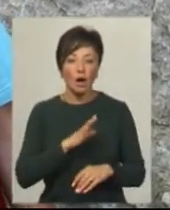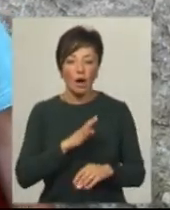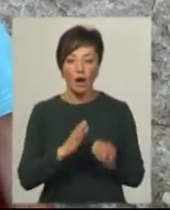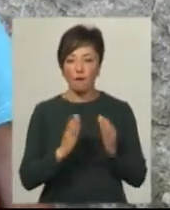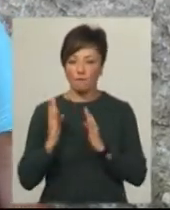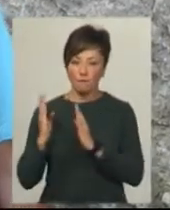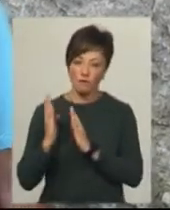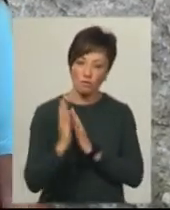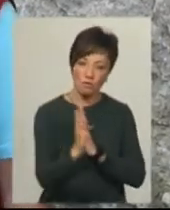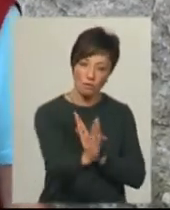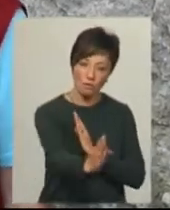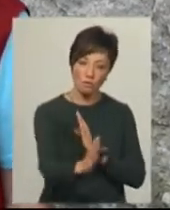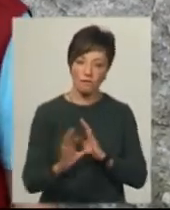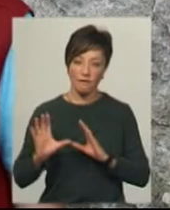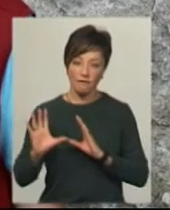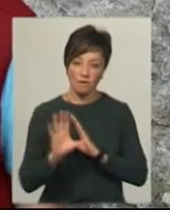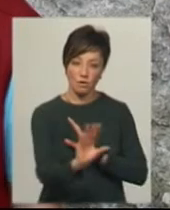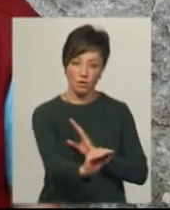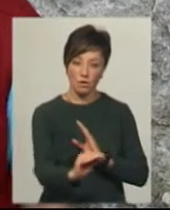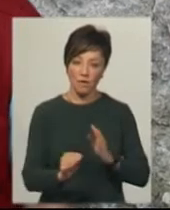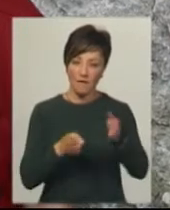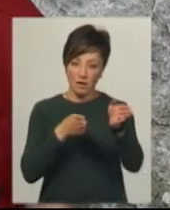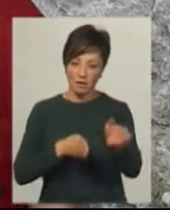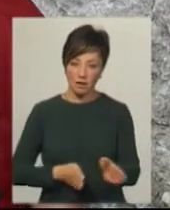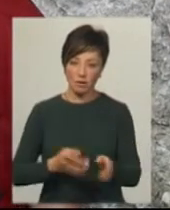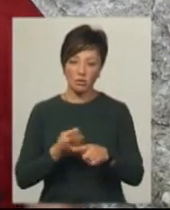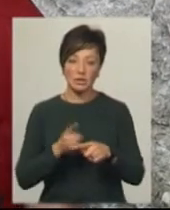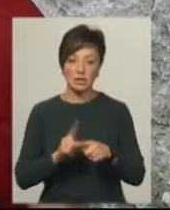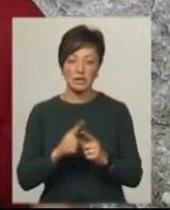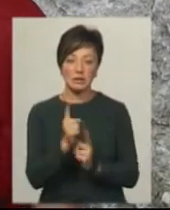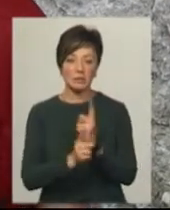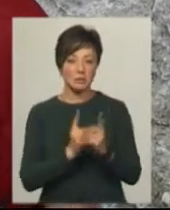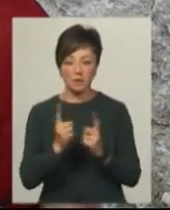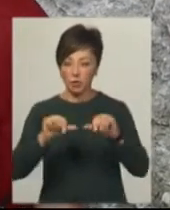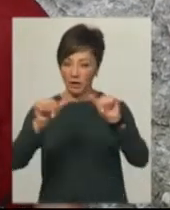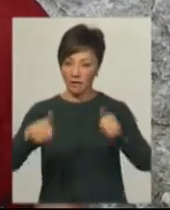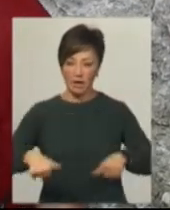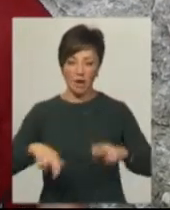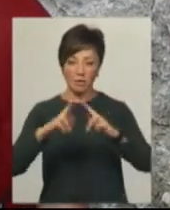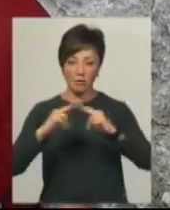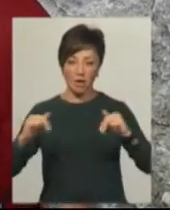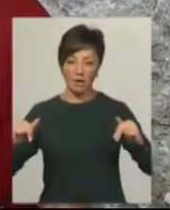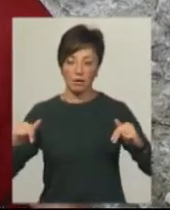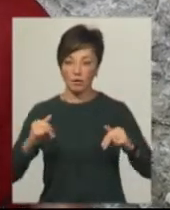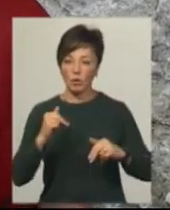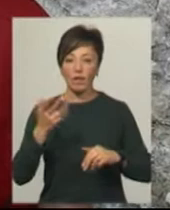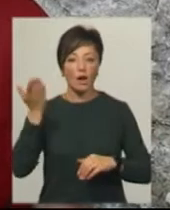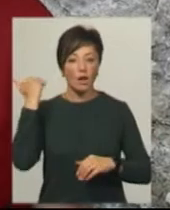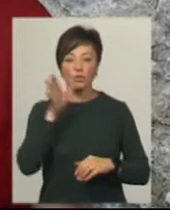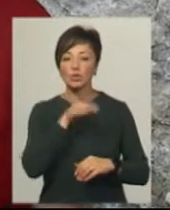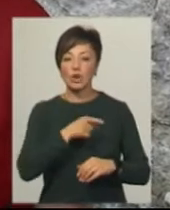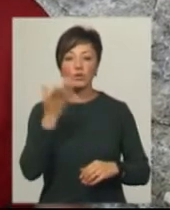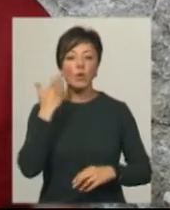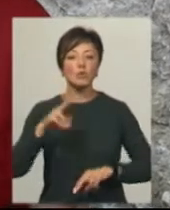вздовж усього фасаду. Це повністю міняє вигляд палацу на той час, коли